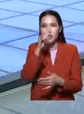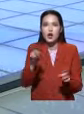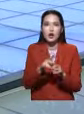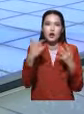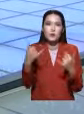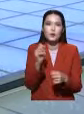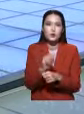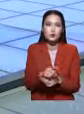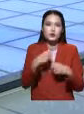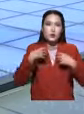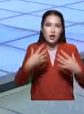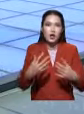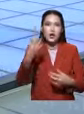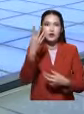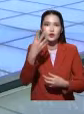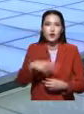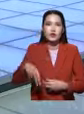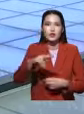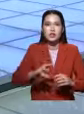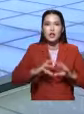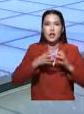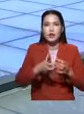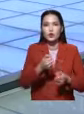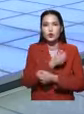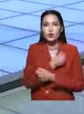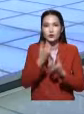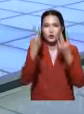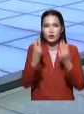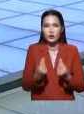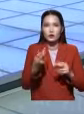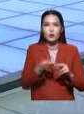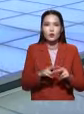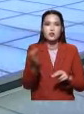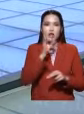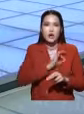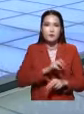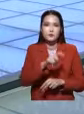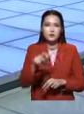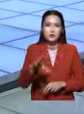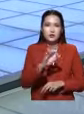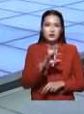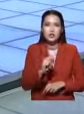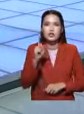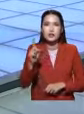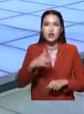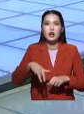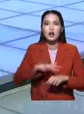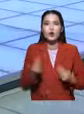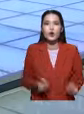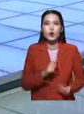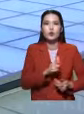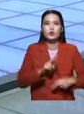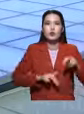бүгін таптырмас мейрам. 4-ші желтоқсан халықаралық құшақтасу күні. Осыны пайдаланып әріптесім Аружан Задабек қала